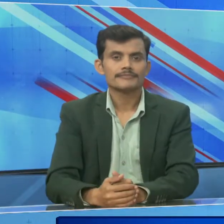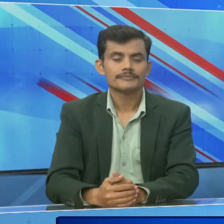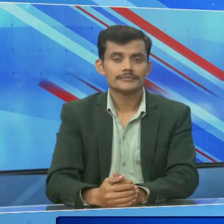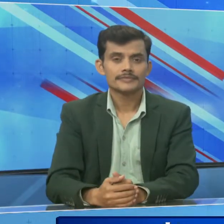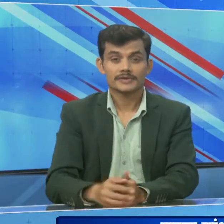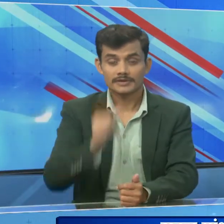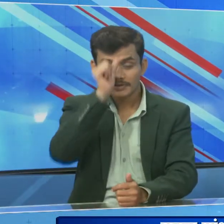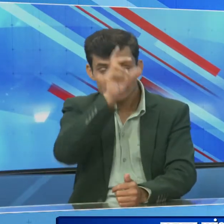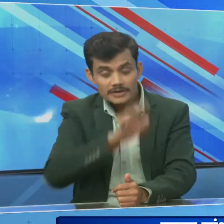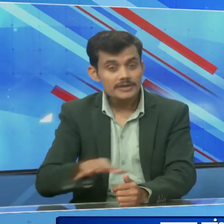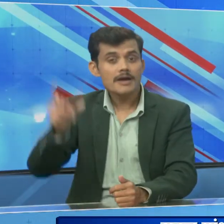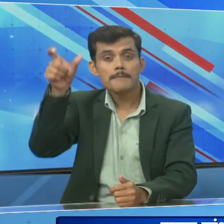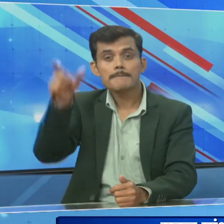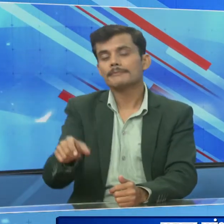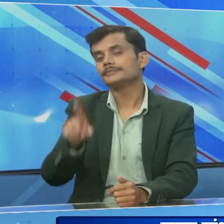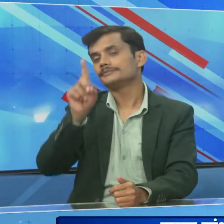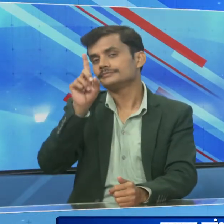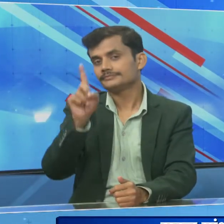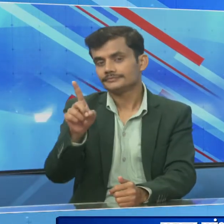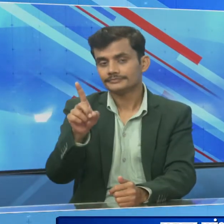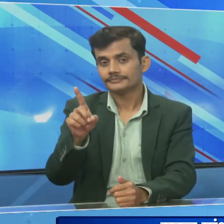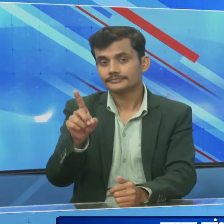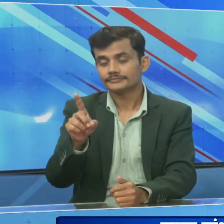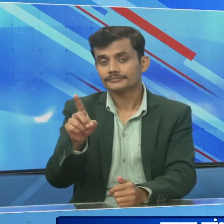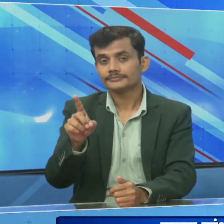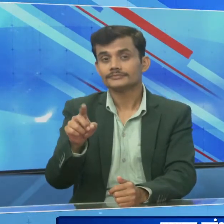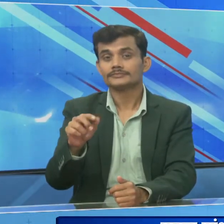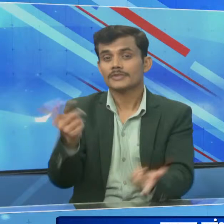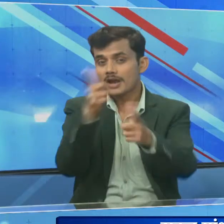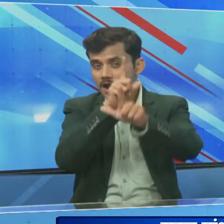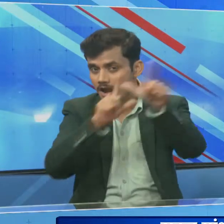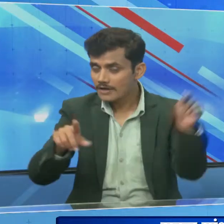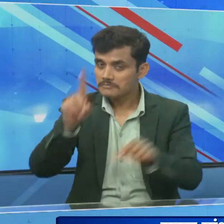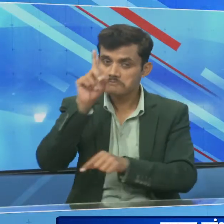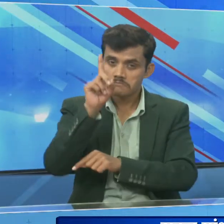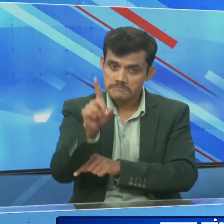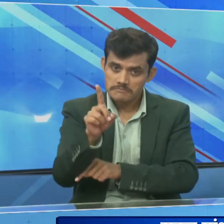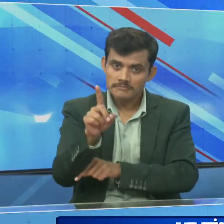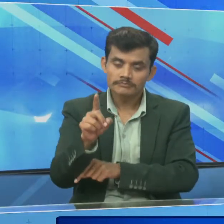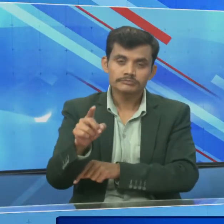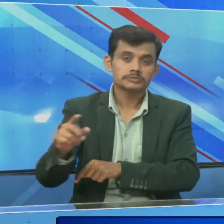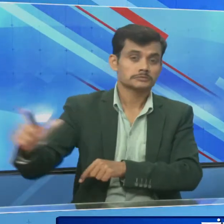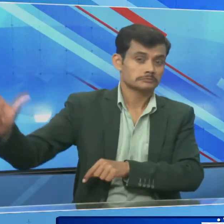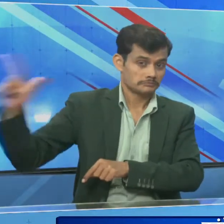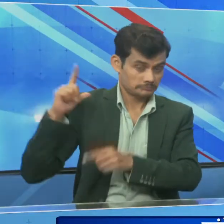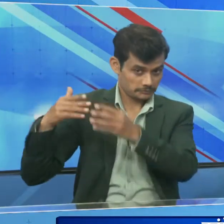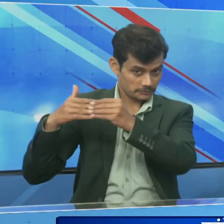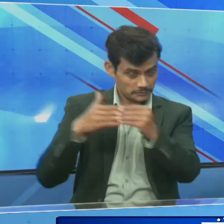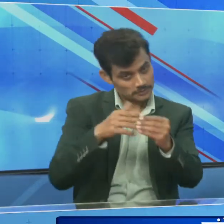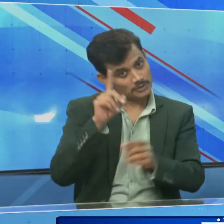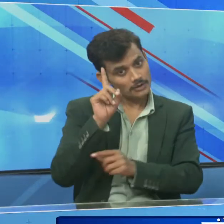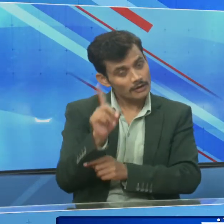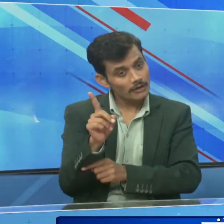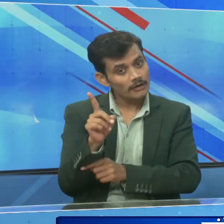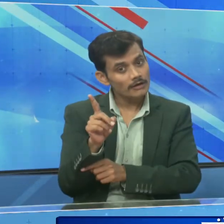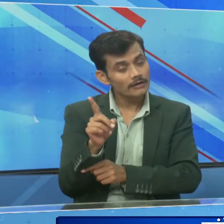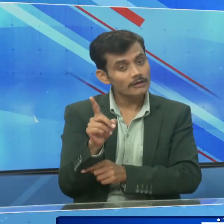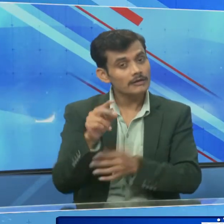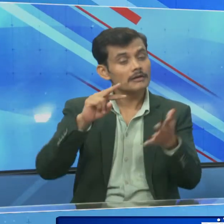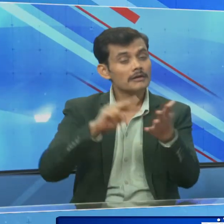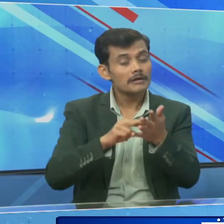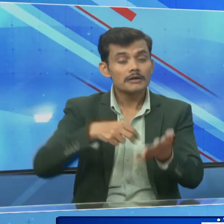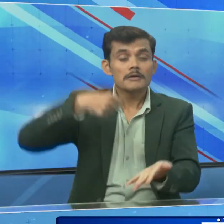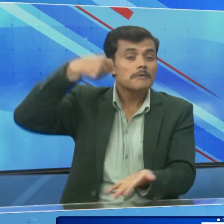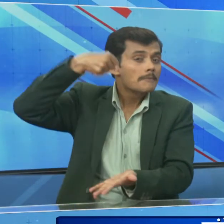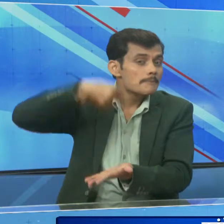one people, one language, one leader. And this is a